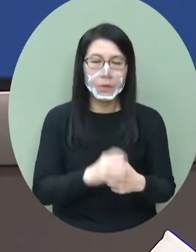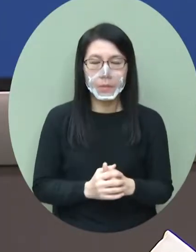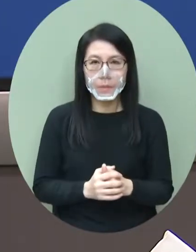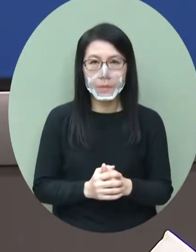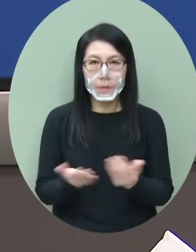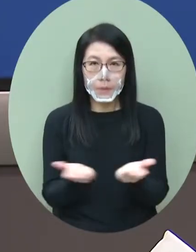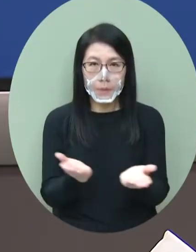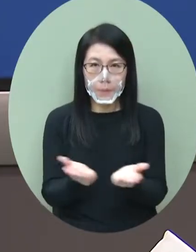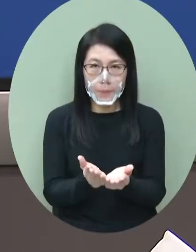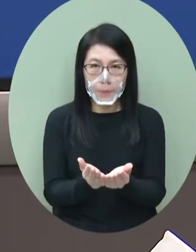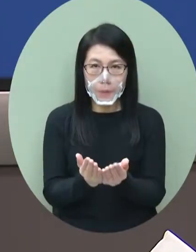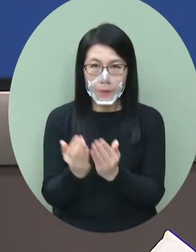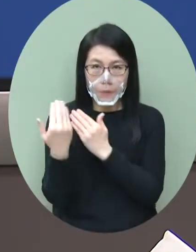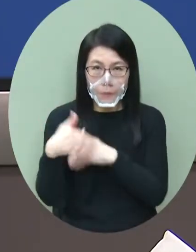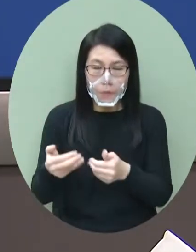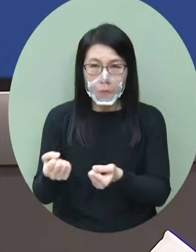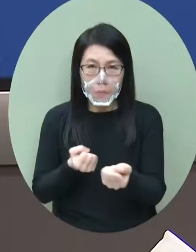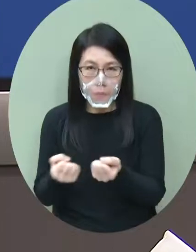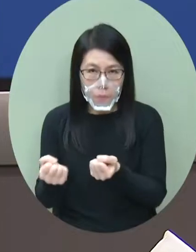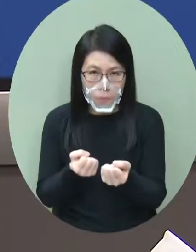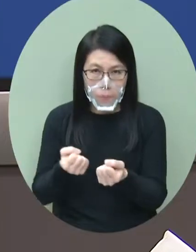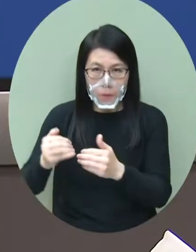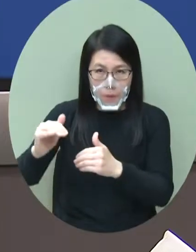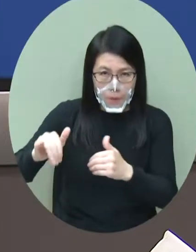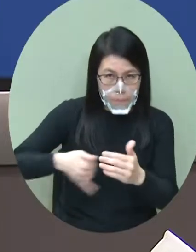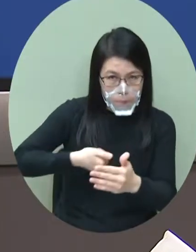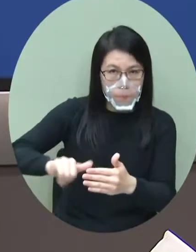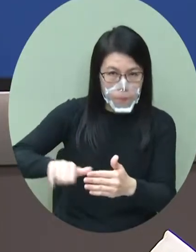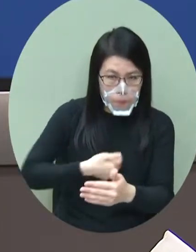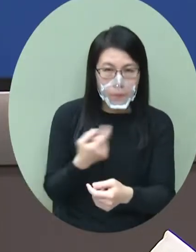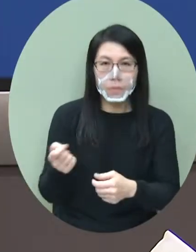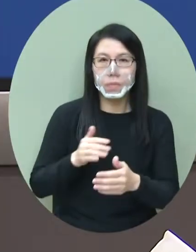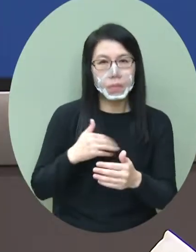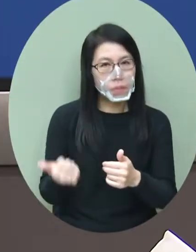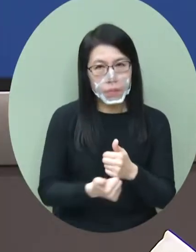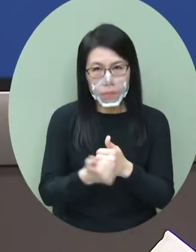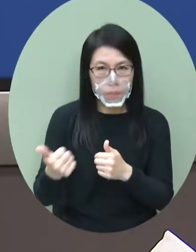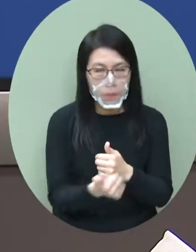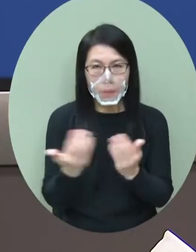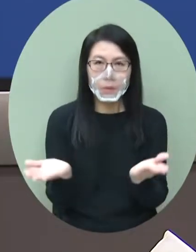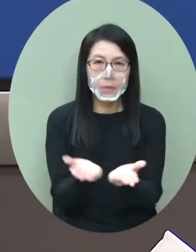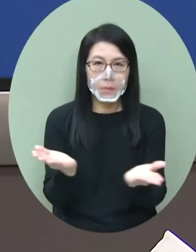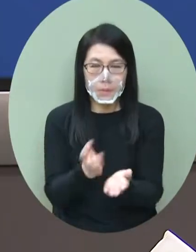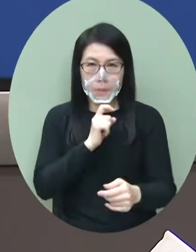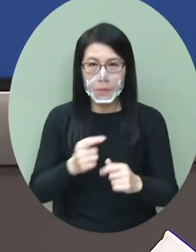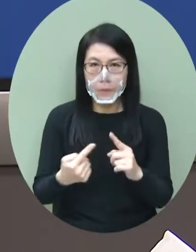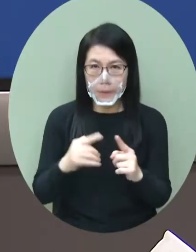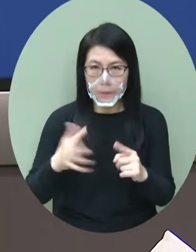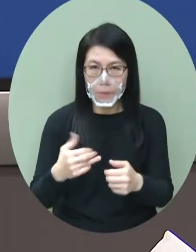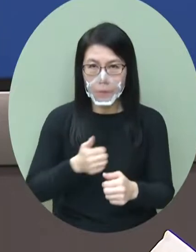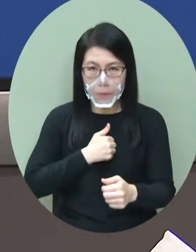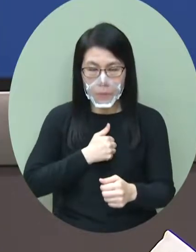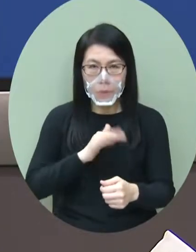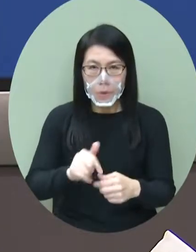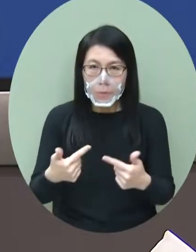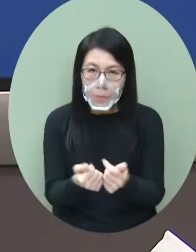力的支援。同时呢，要确保物流和运输呢是畅顺的，还要确保我们有足够的人手